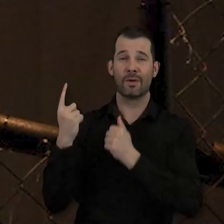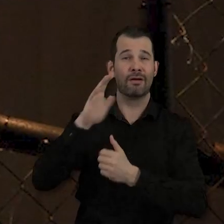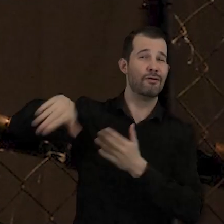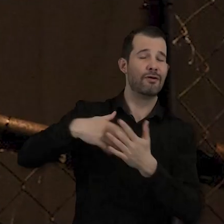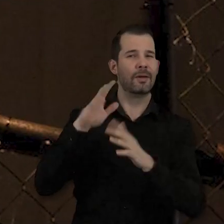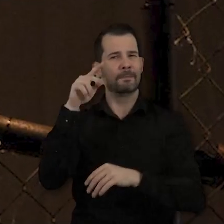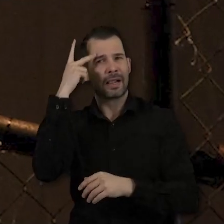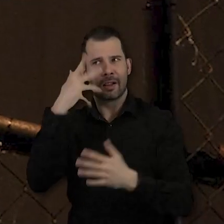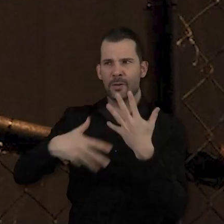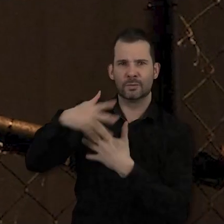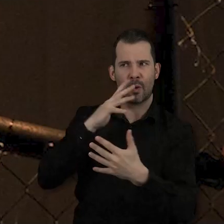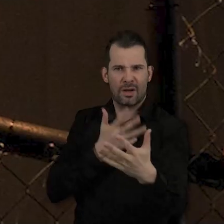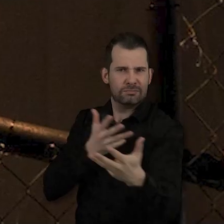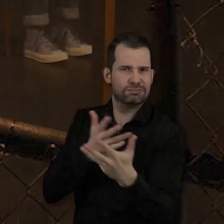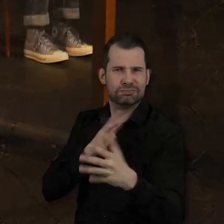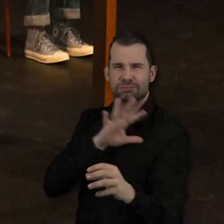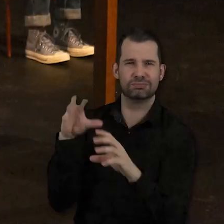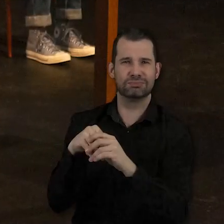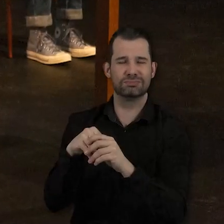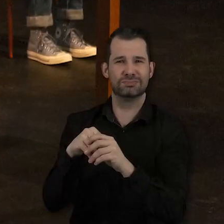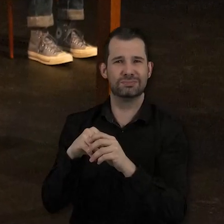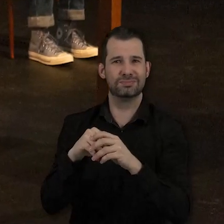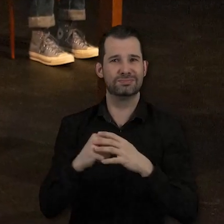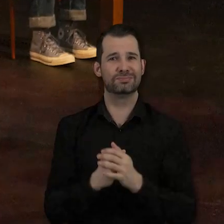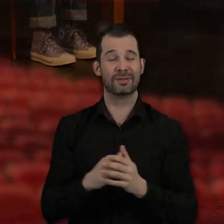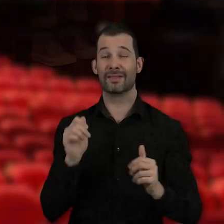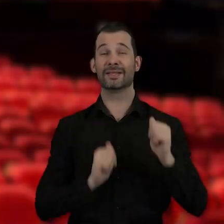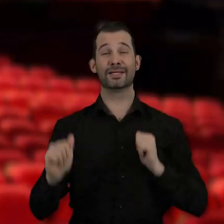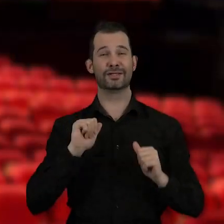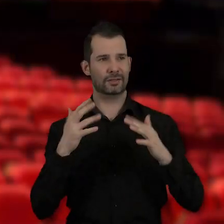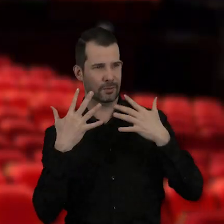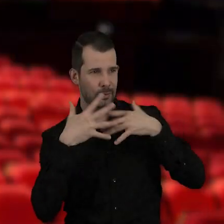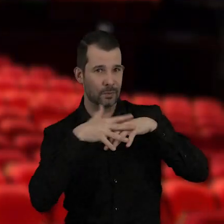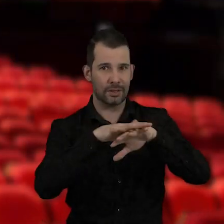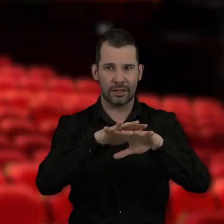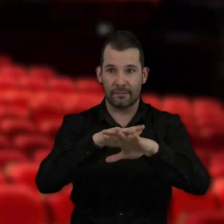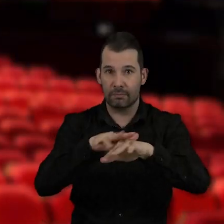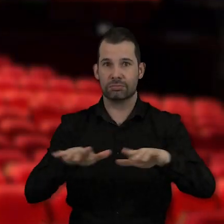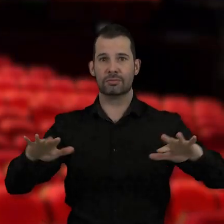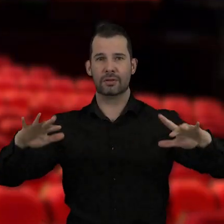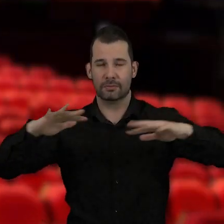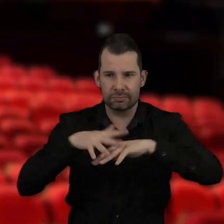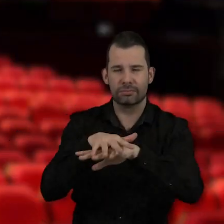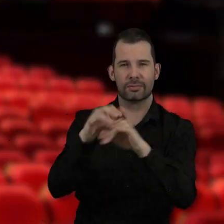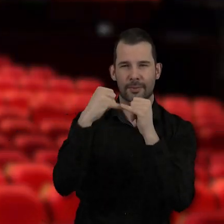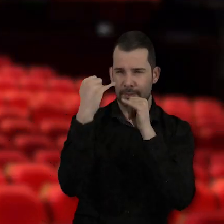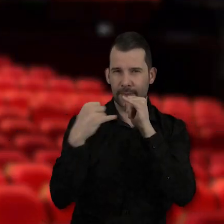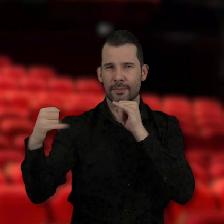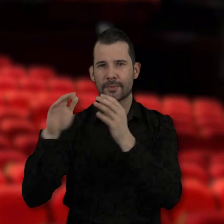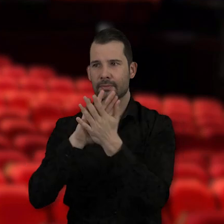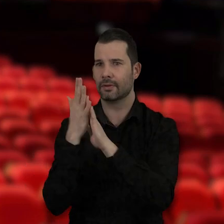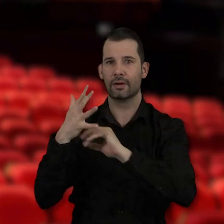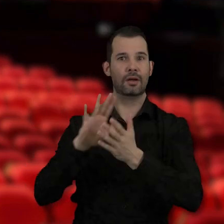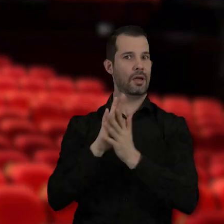où tous sont engagés politiquement et socialement. Theater, to weave and reweave the